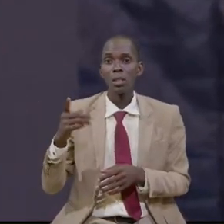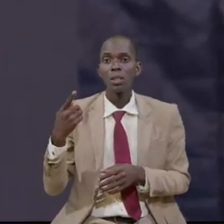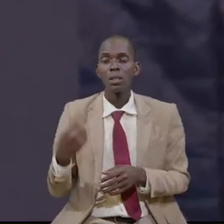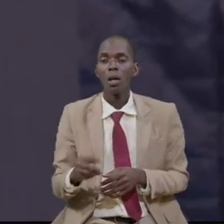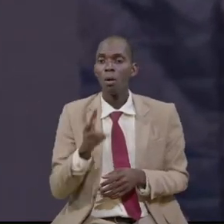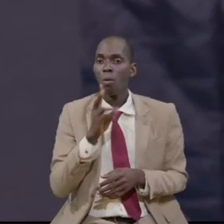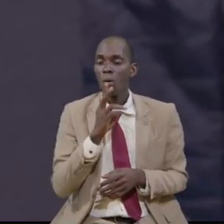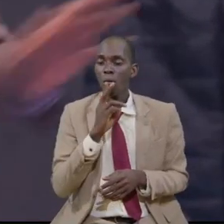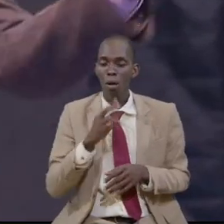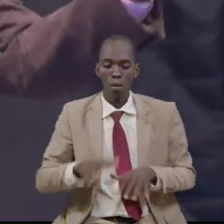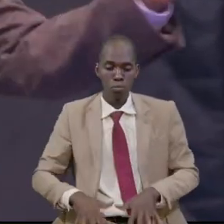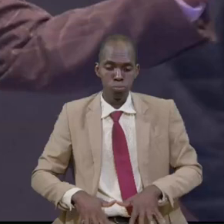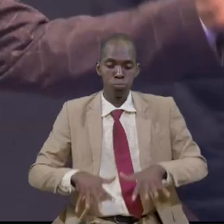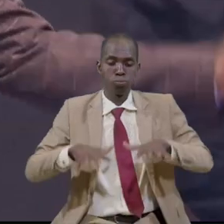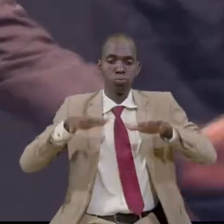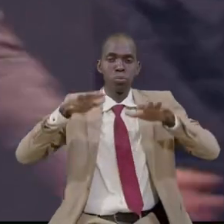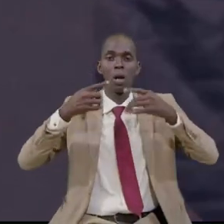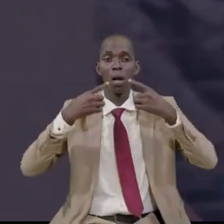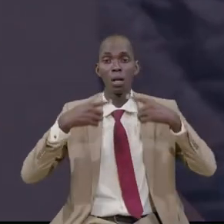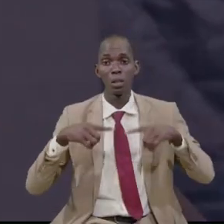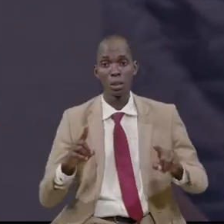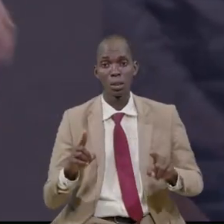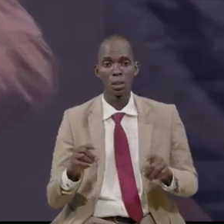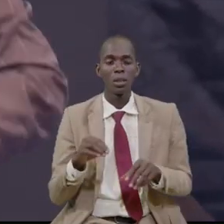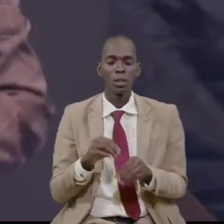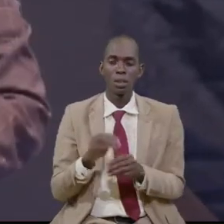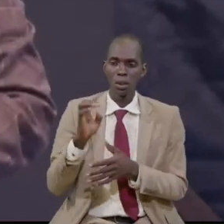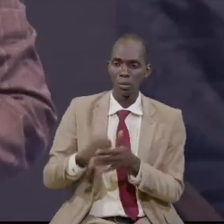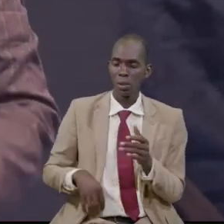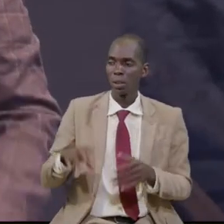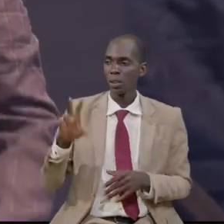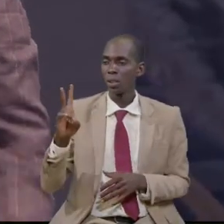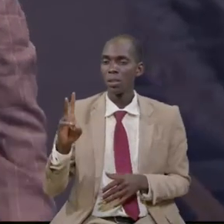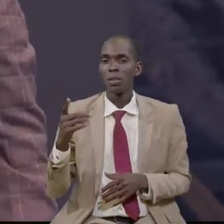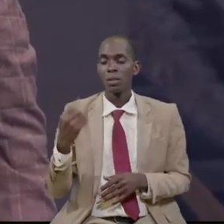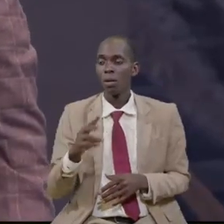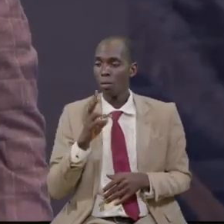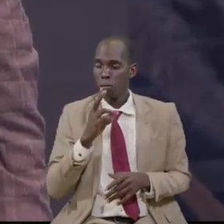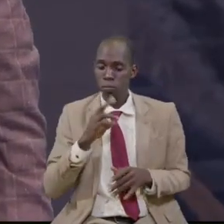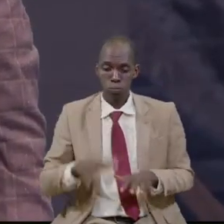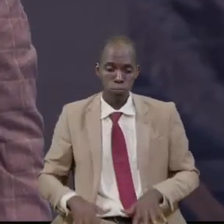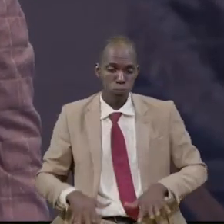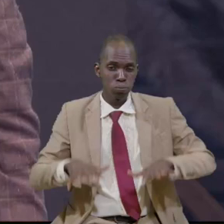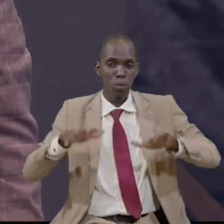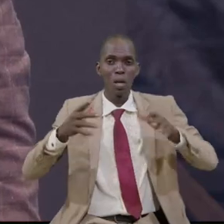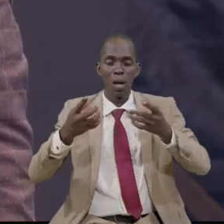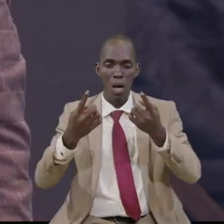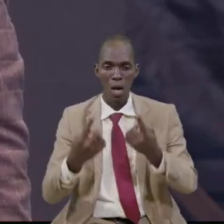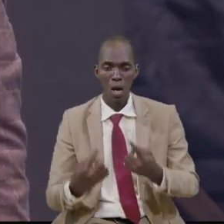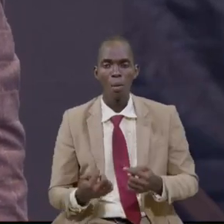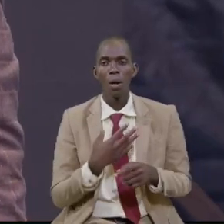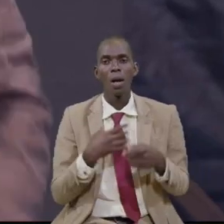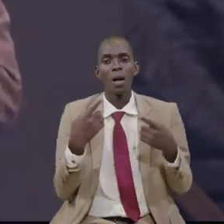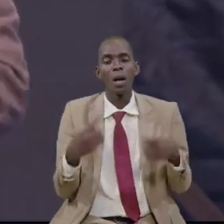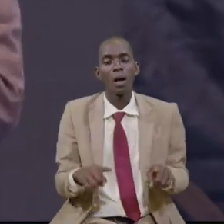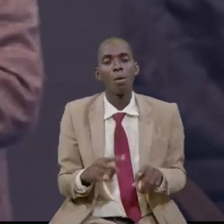annoncé. Chapitre 7, le déluge est venu balayer tout le monde,